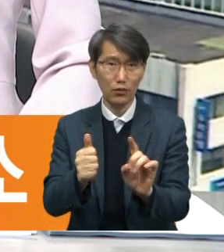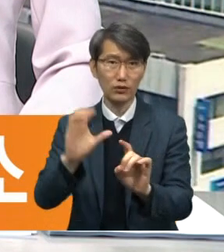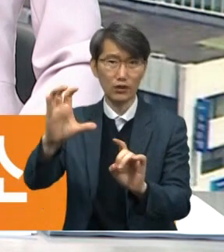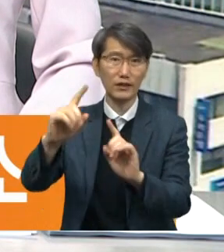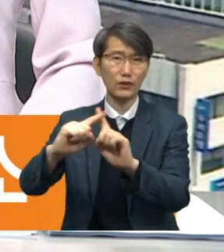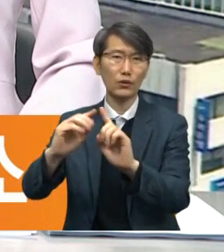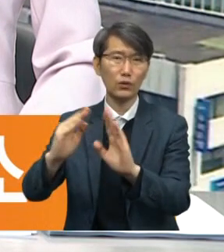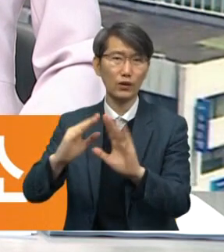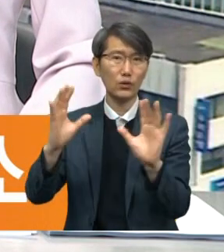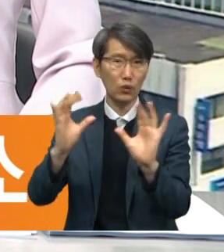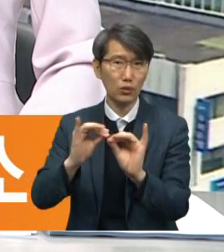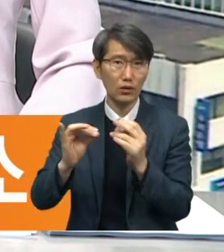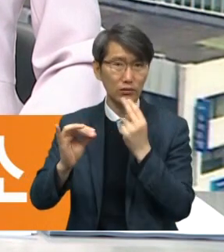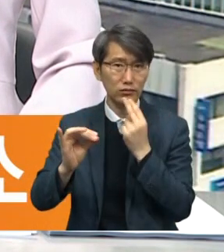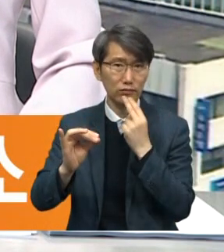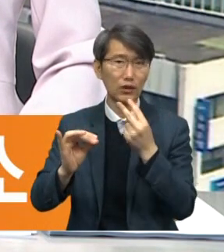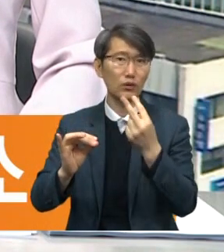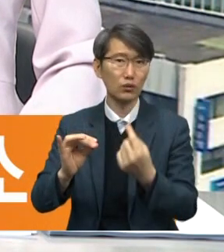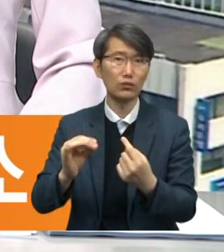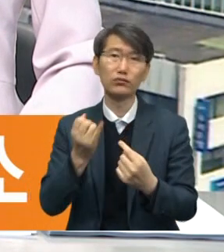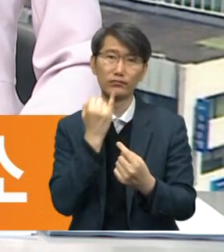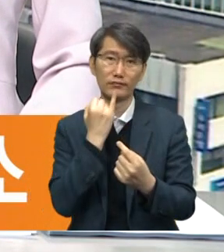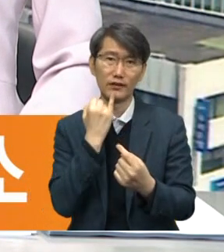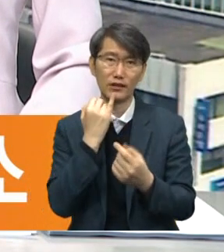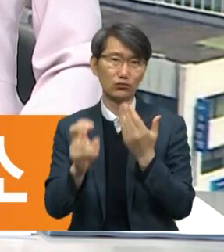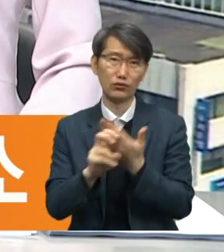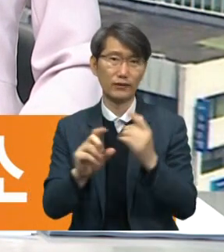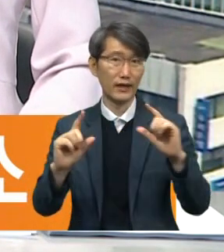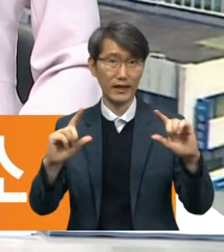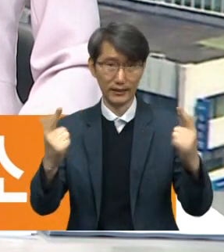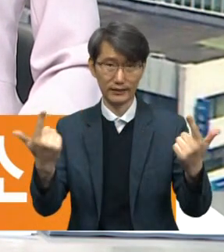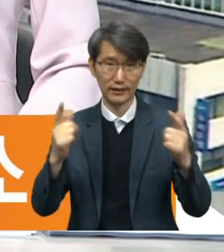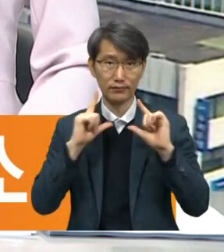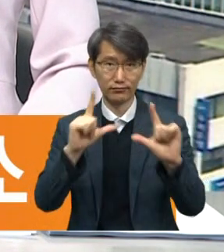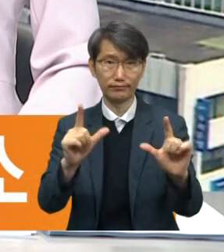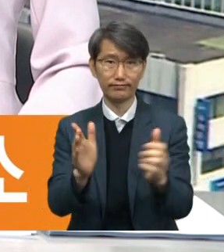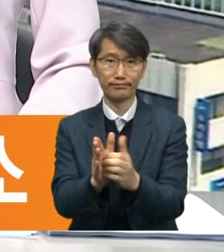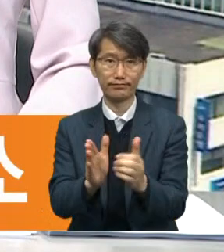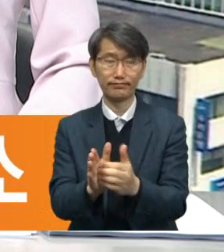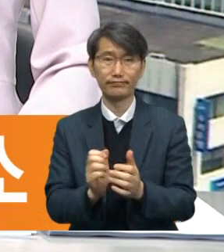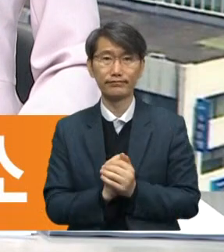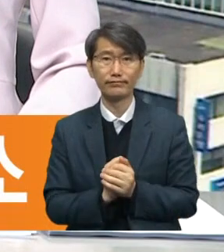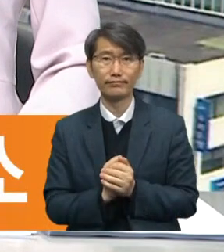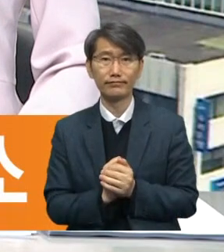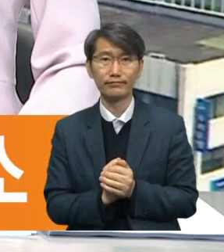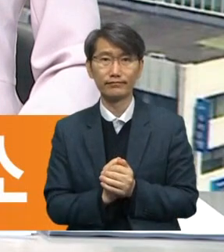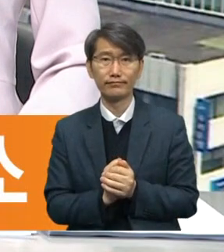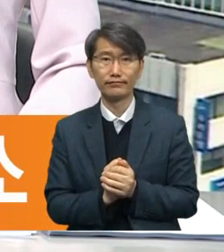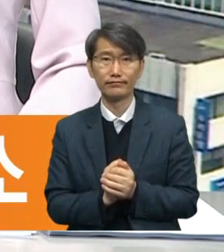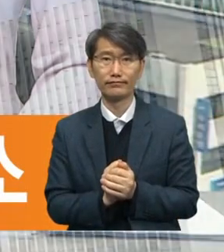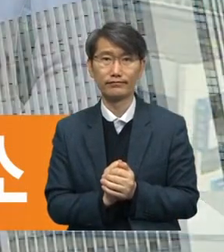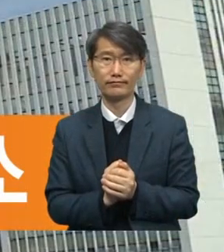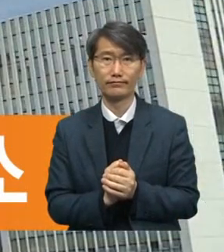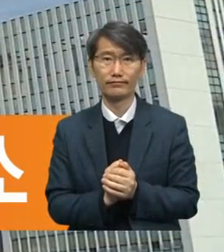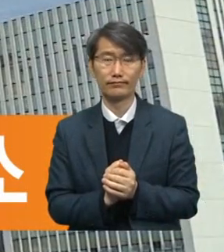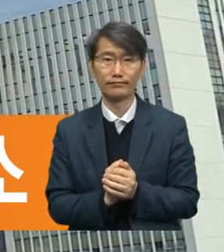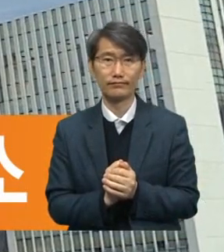어찌하든 사업 시행 계획 변경이라 하더라도 위법하다고 볼 수 없다고 판시했다 조승혁